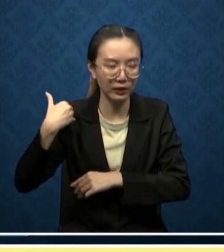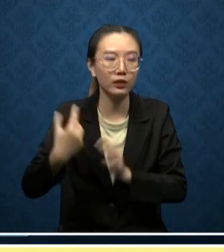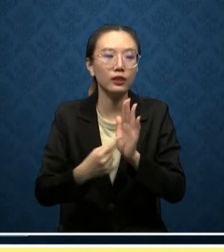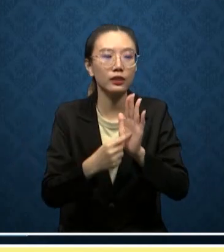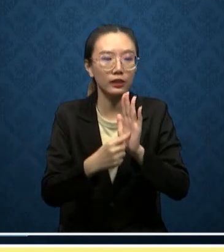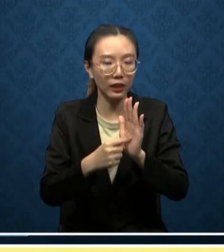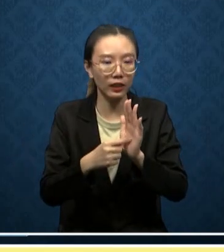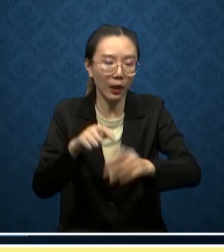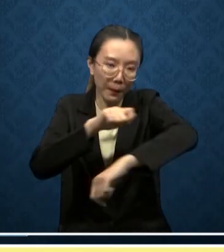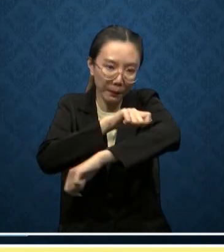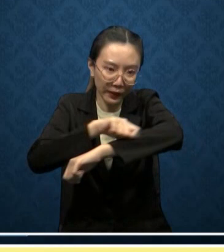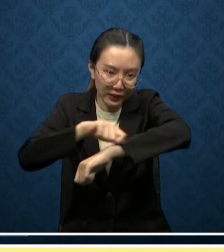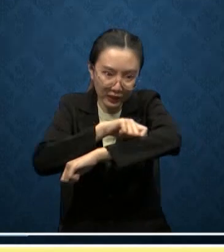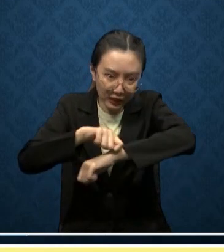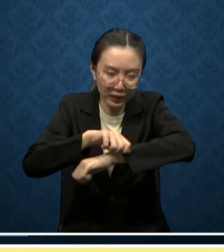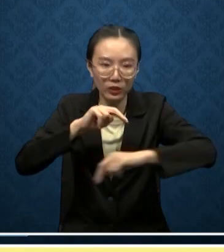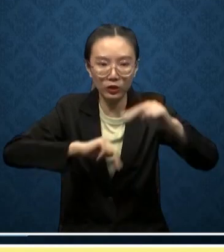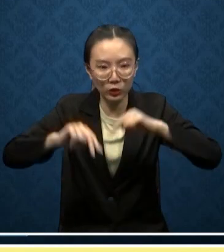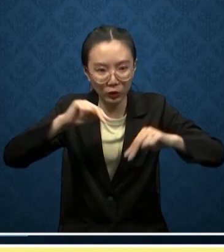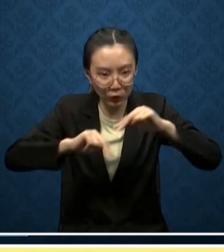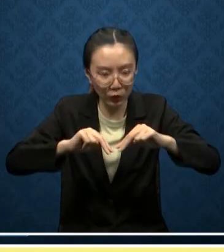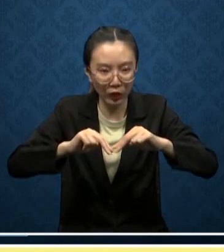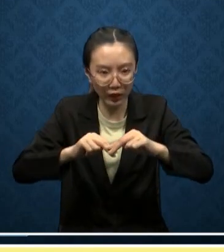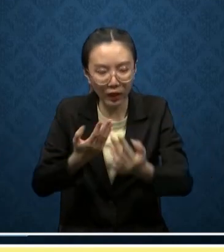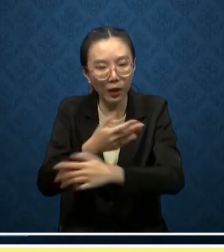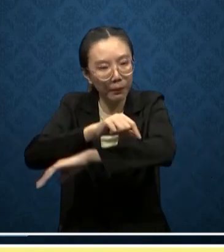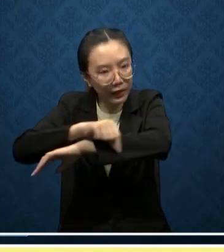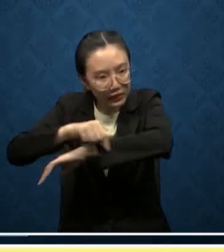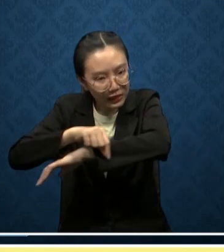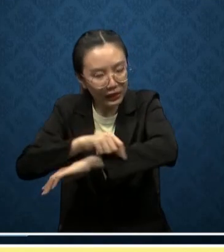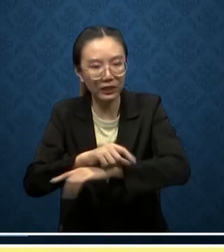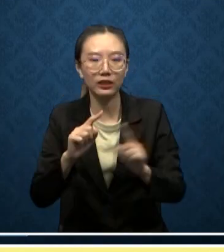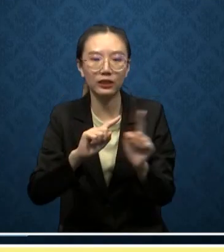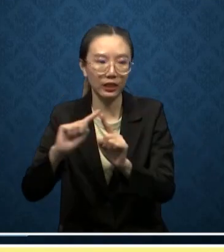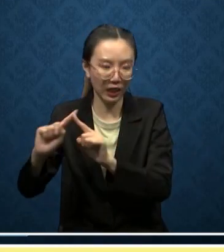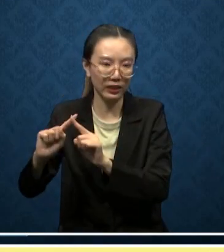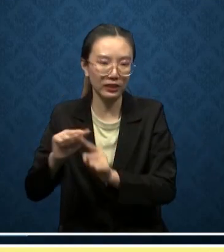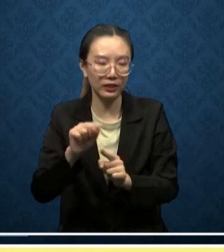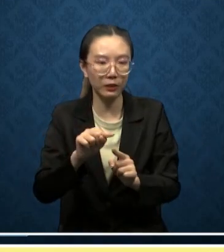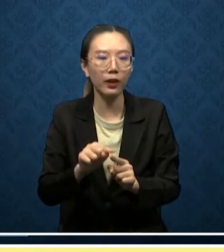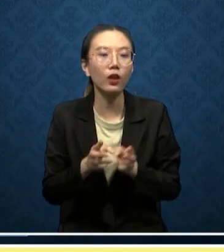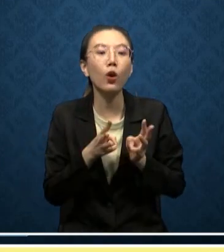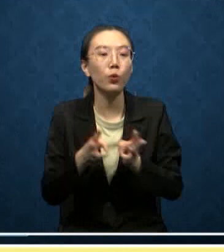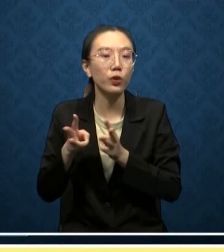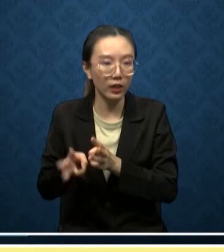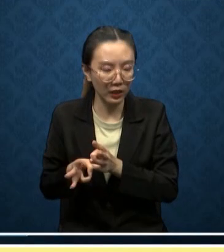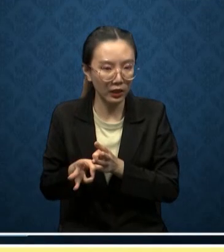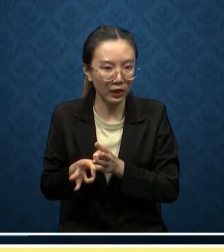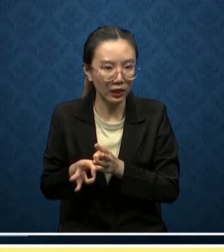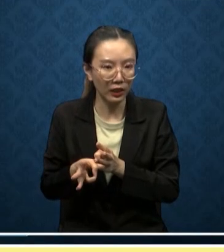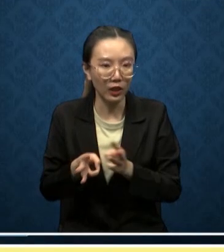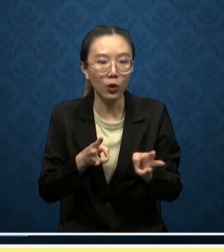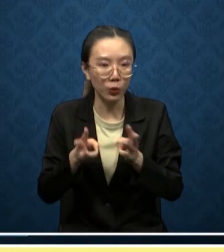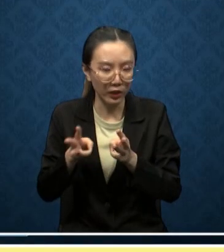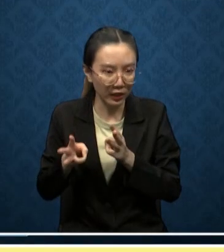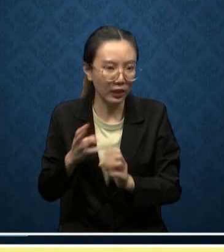ตรวจบัญชีในแปลงใหญ่นะครับเอ่อตรวจบัญชีให้ผู้ประกอบการซึ่งตอนนั้นเนี่ยมันเป็นหนึ่งในกระบวนการของแปลงใหญ่คือความเข้าใจและไม่เข้าใจว่าการ